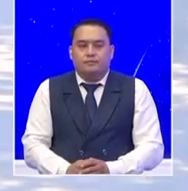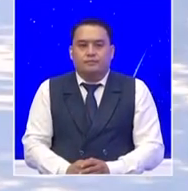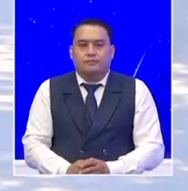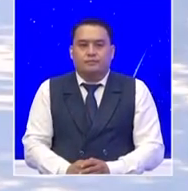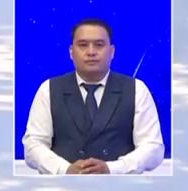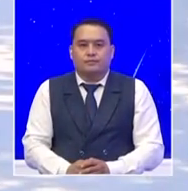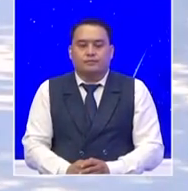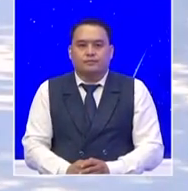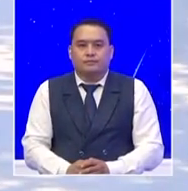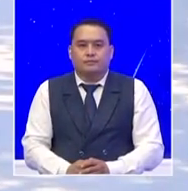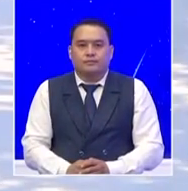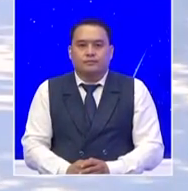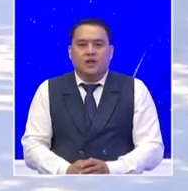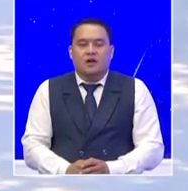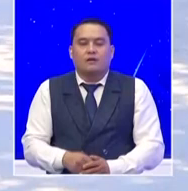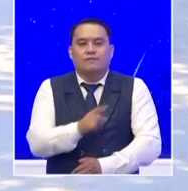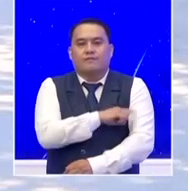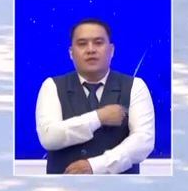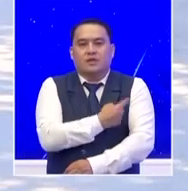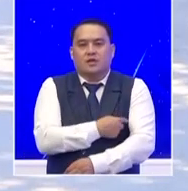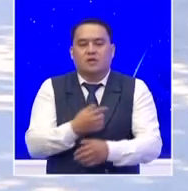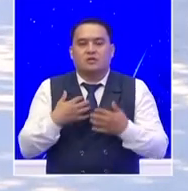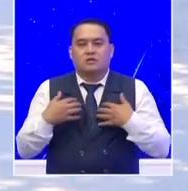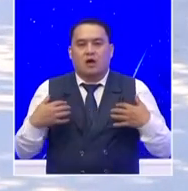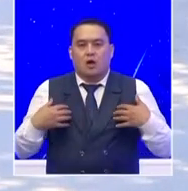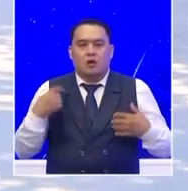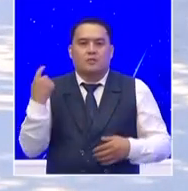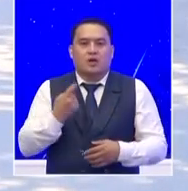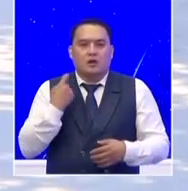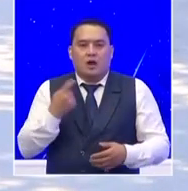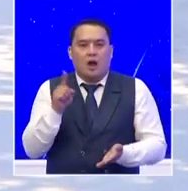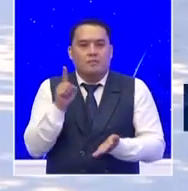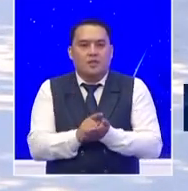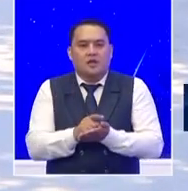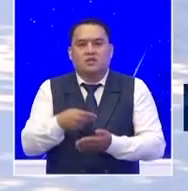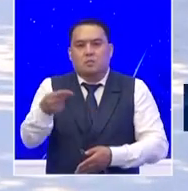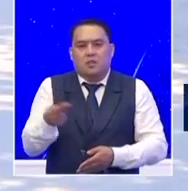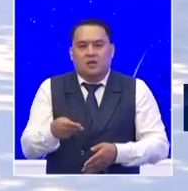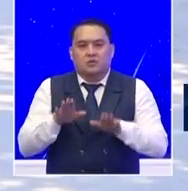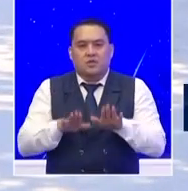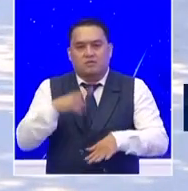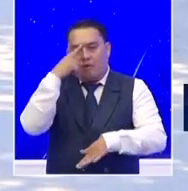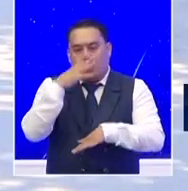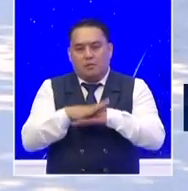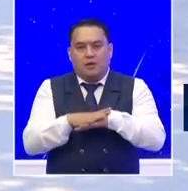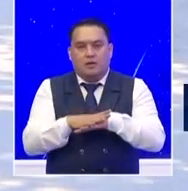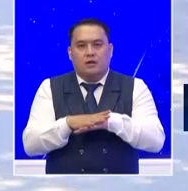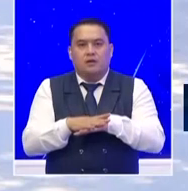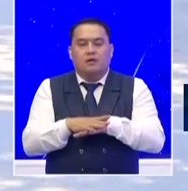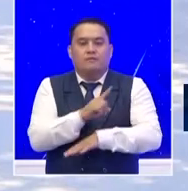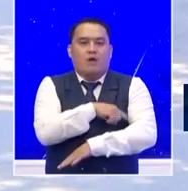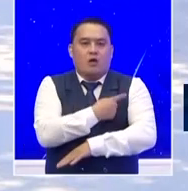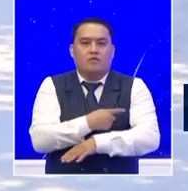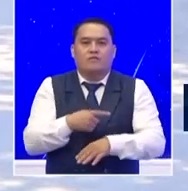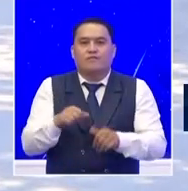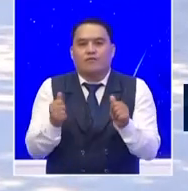Согласно закону Республики Астана о ветеринарии, на перевозимый скот хозяева скота должны с собой иметь справку с местного акимата, с ветеринарной службы